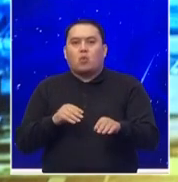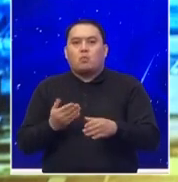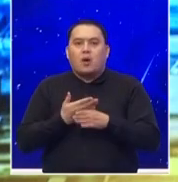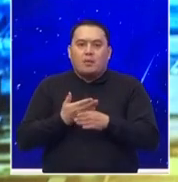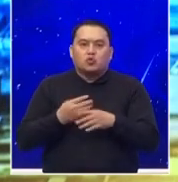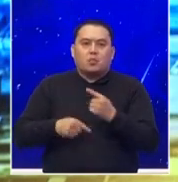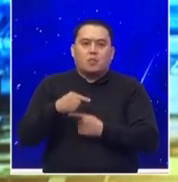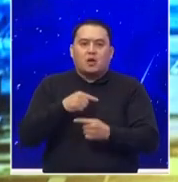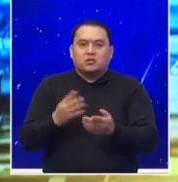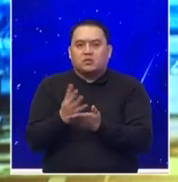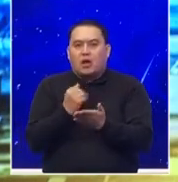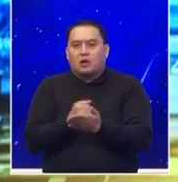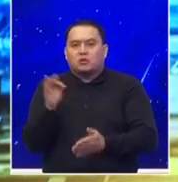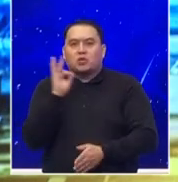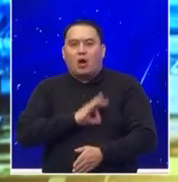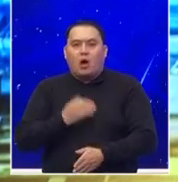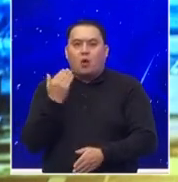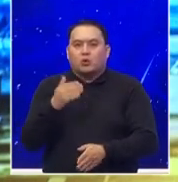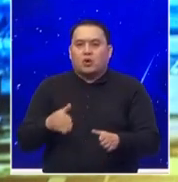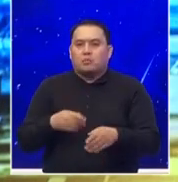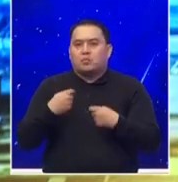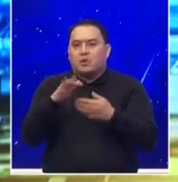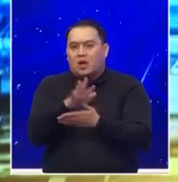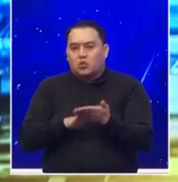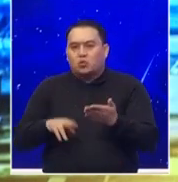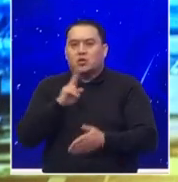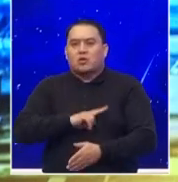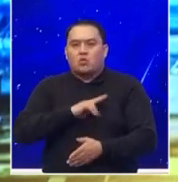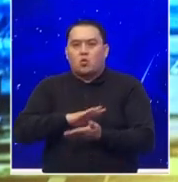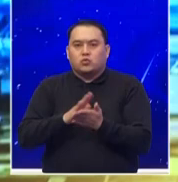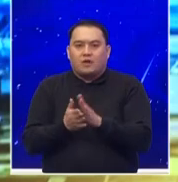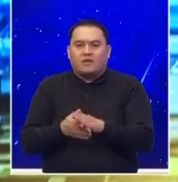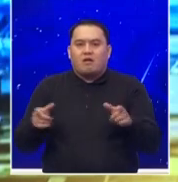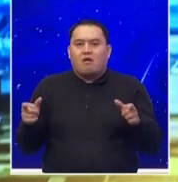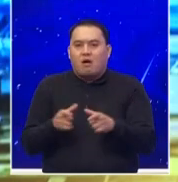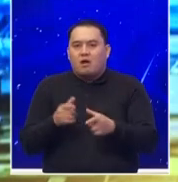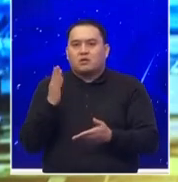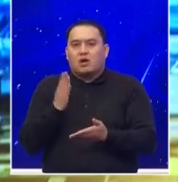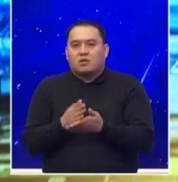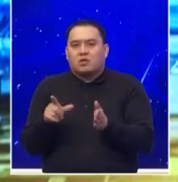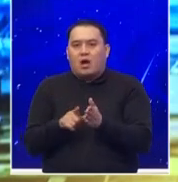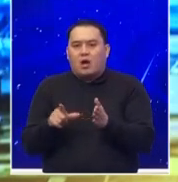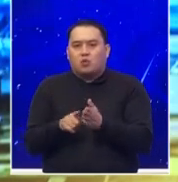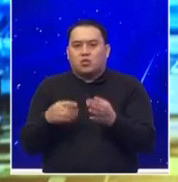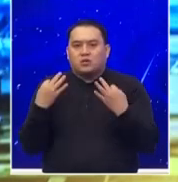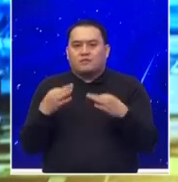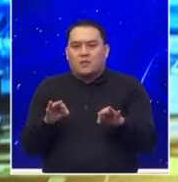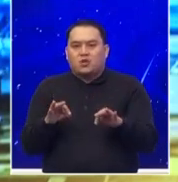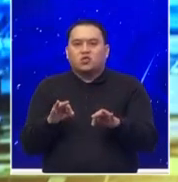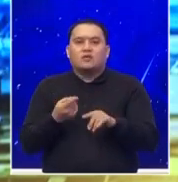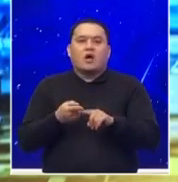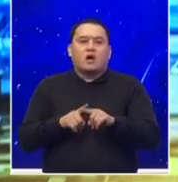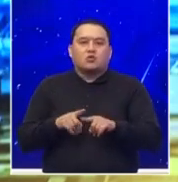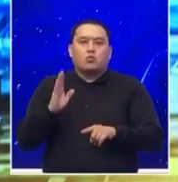помочь предпринимателям сохранить их доходы и продолжить работу в условиях карантина, действуют налоговые послабления.